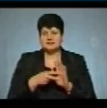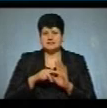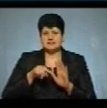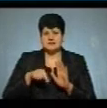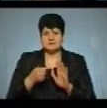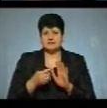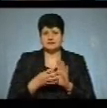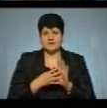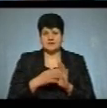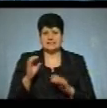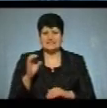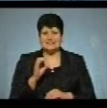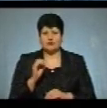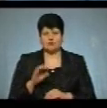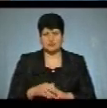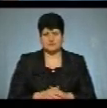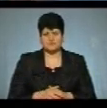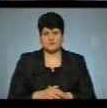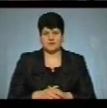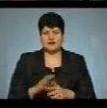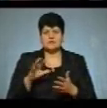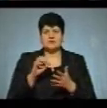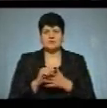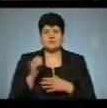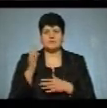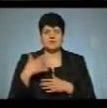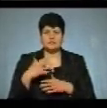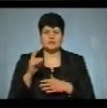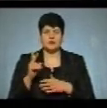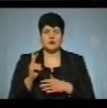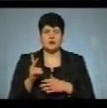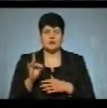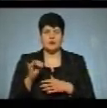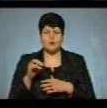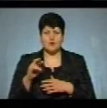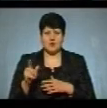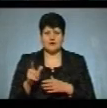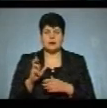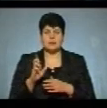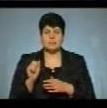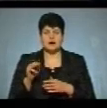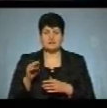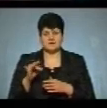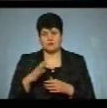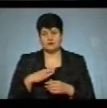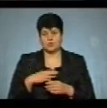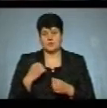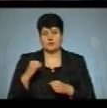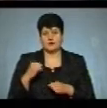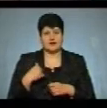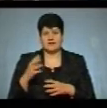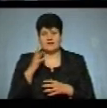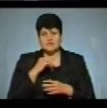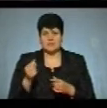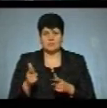27,94 секунди. Я змагаюся в категорії 50 кроль і 50 батерфляй. Очікування перемоги. Я не встиг